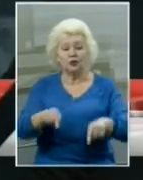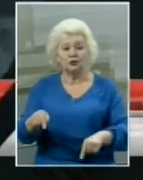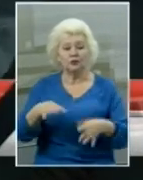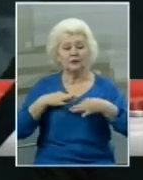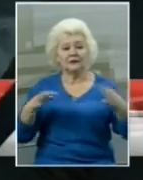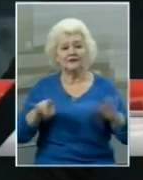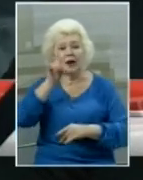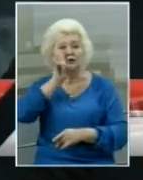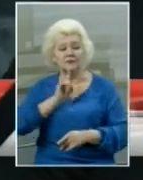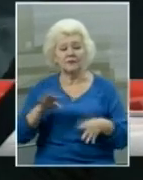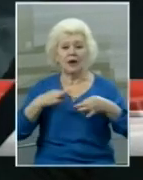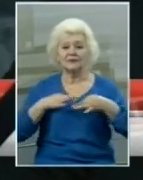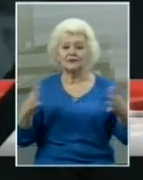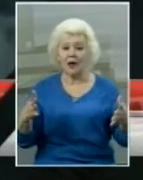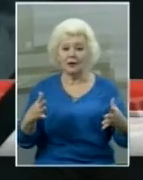свято смаку.